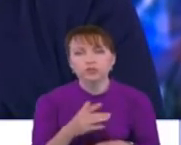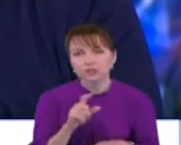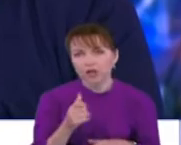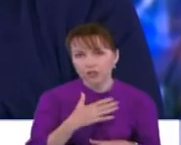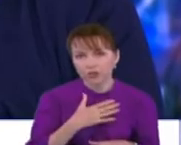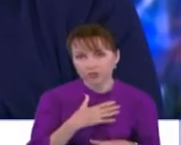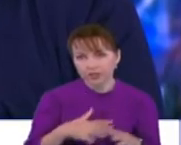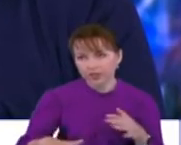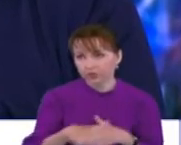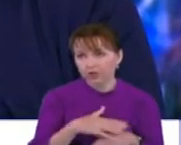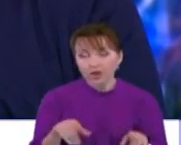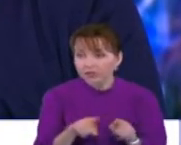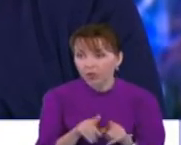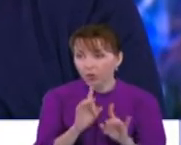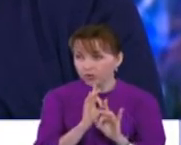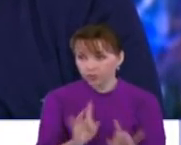не буде.